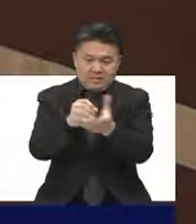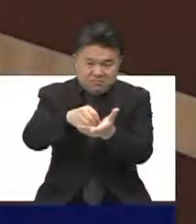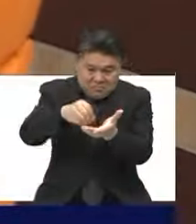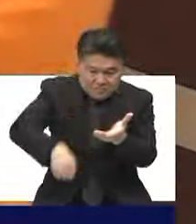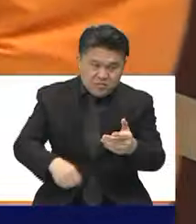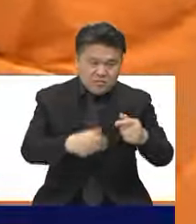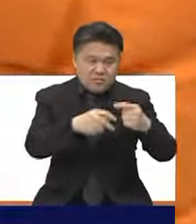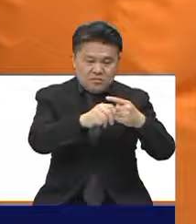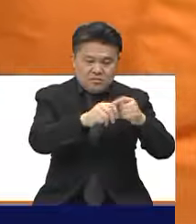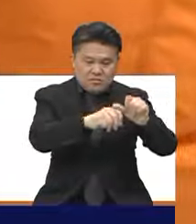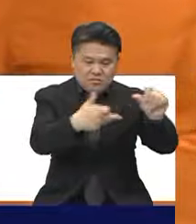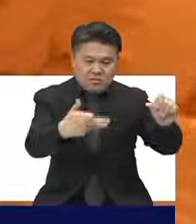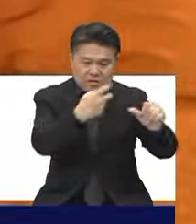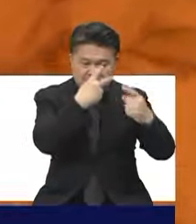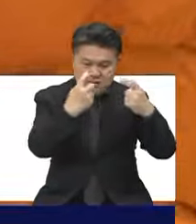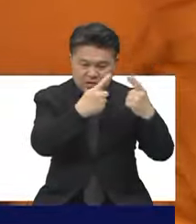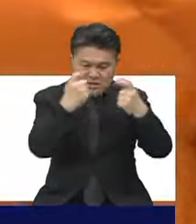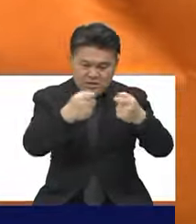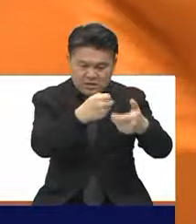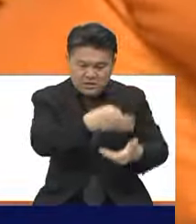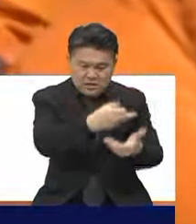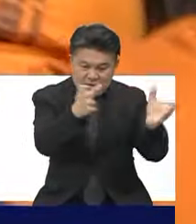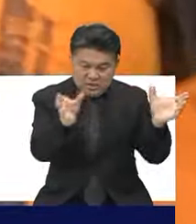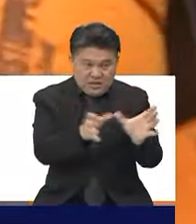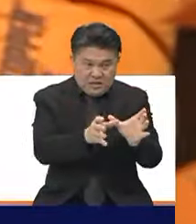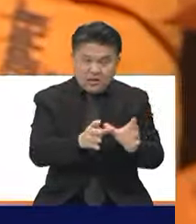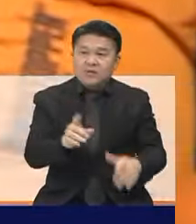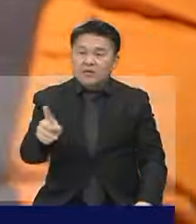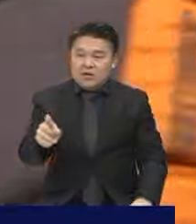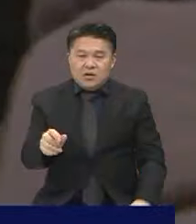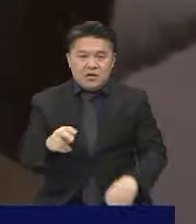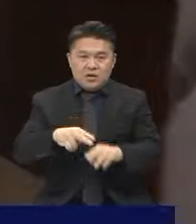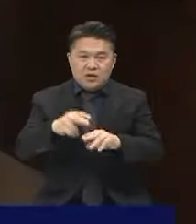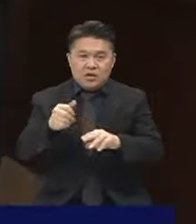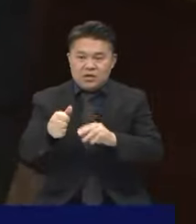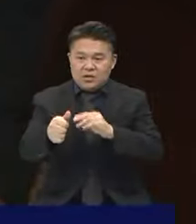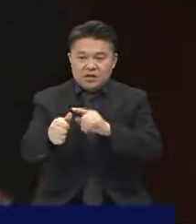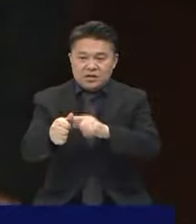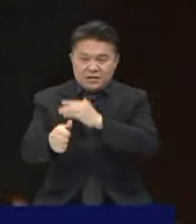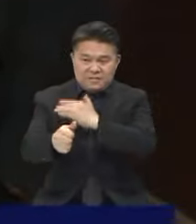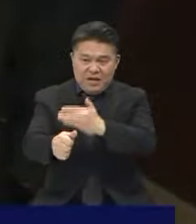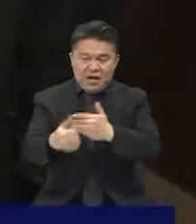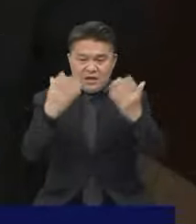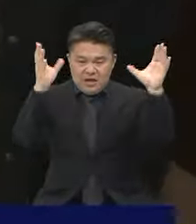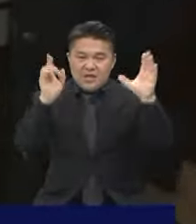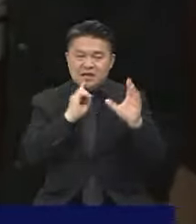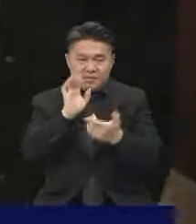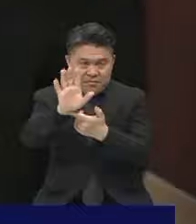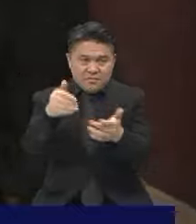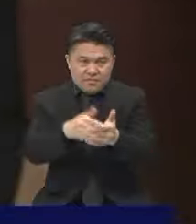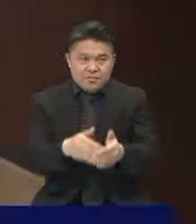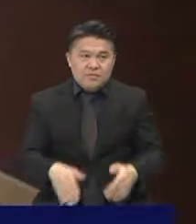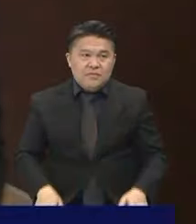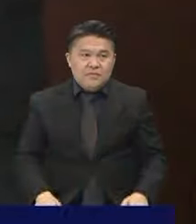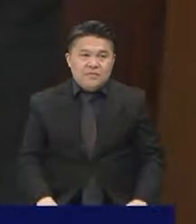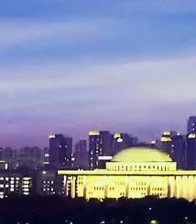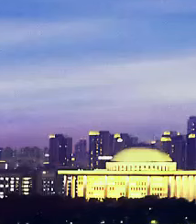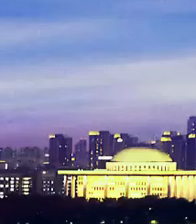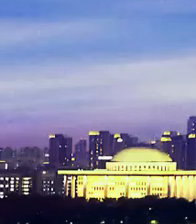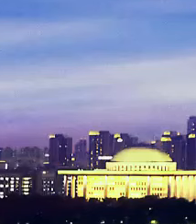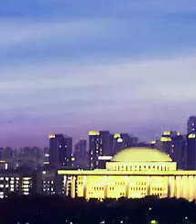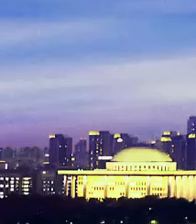기념재단은 성명을 내고 허식 의원의 의장직 박탈을 환영한다는 뜻을 밝혔습니다. SBS 송인호입니다.